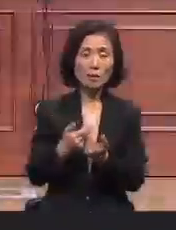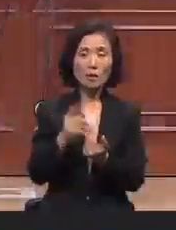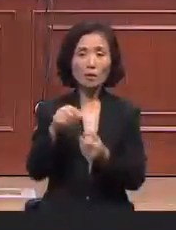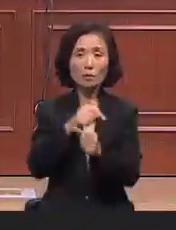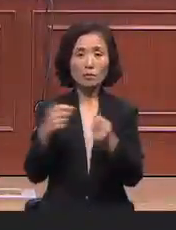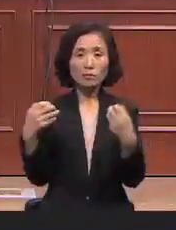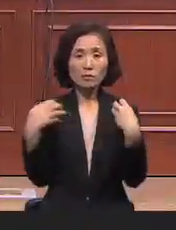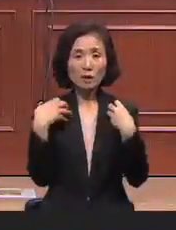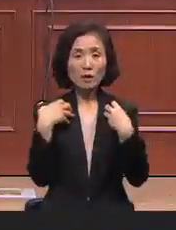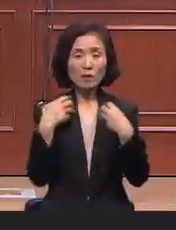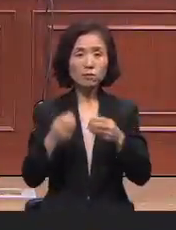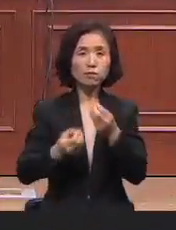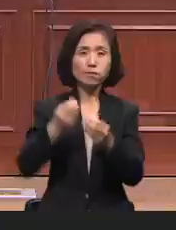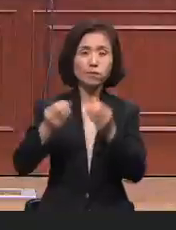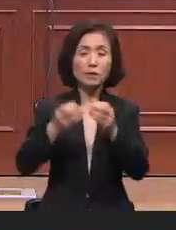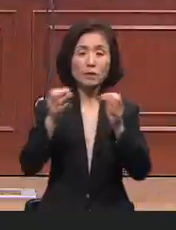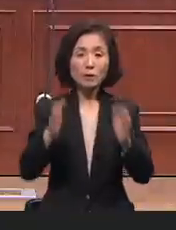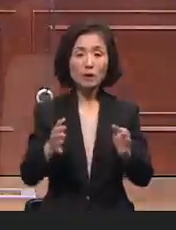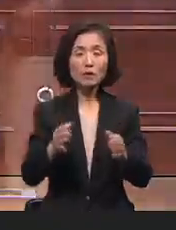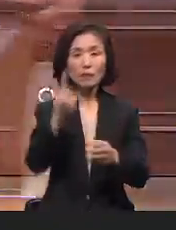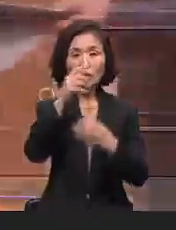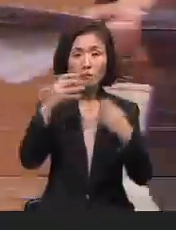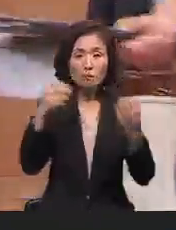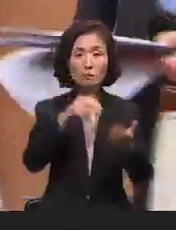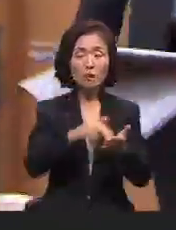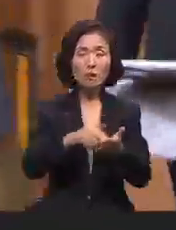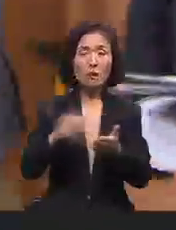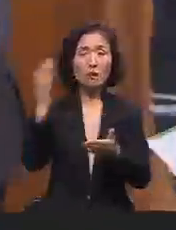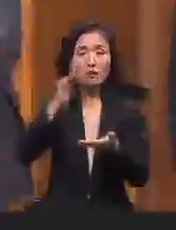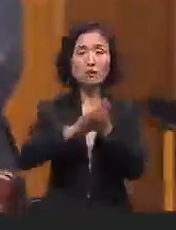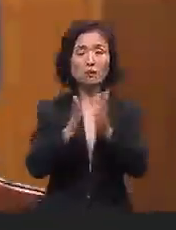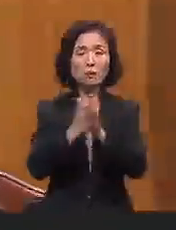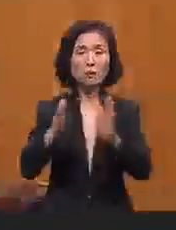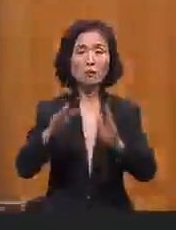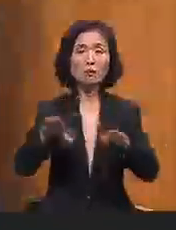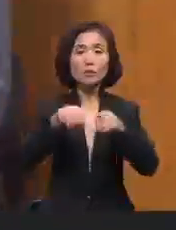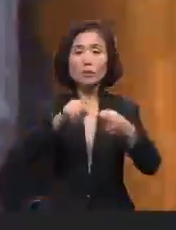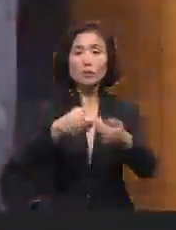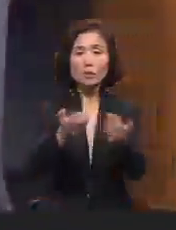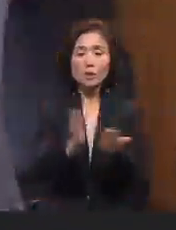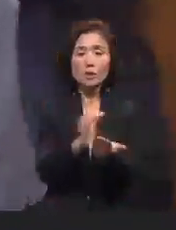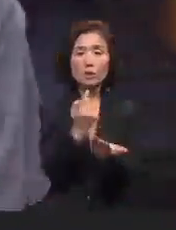사이 정부의 한유총 패싱은 심화되고 있습니다. EBS 뉴스 금창우입니다.